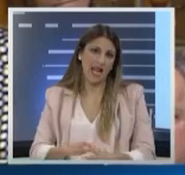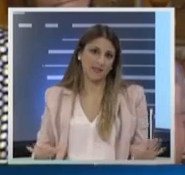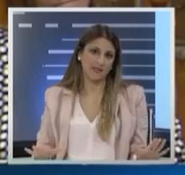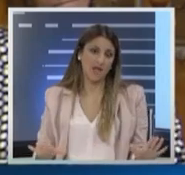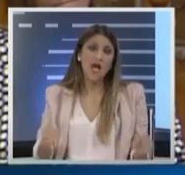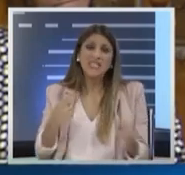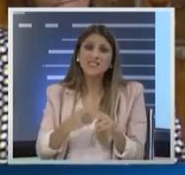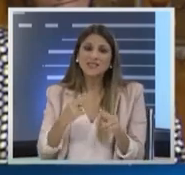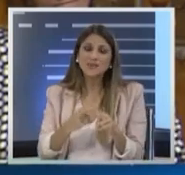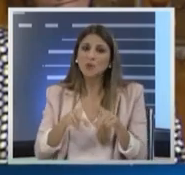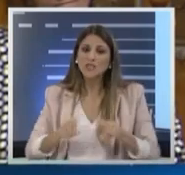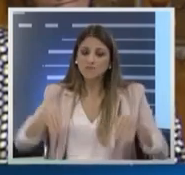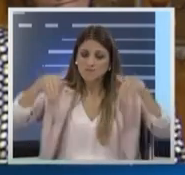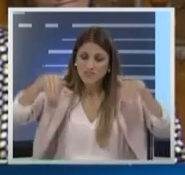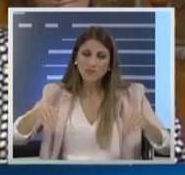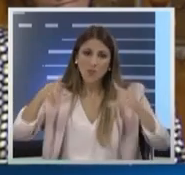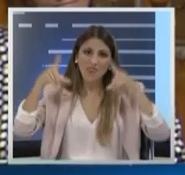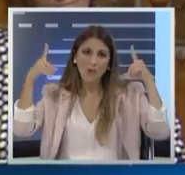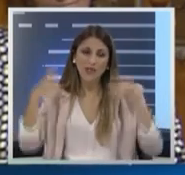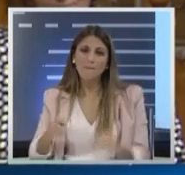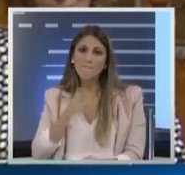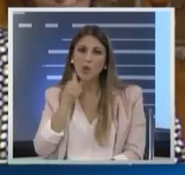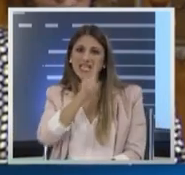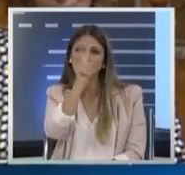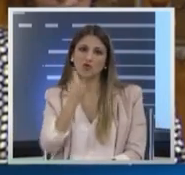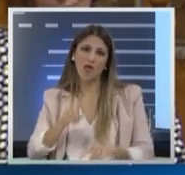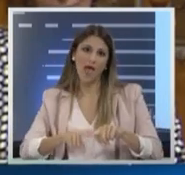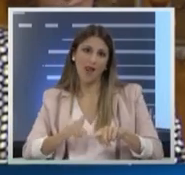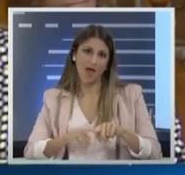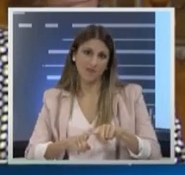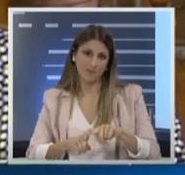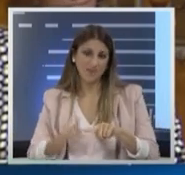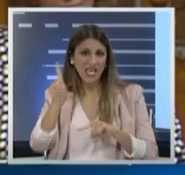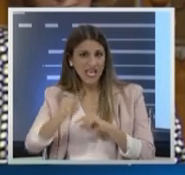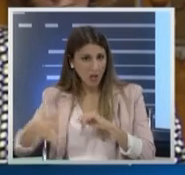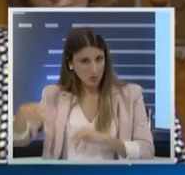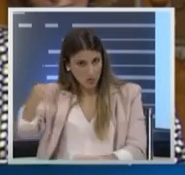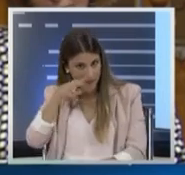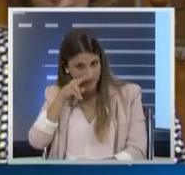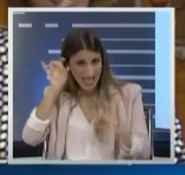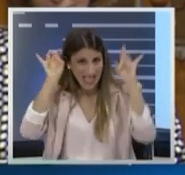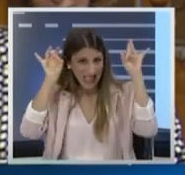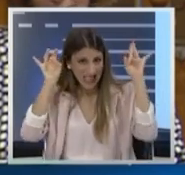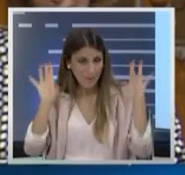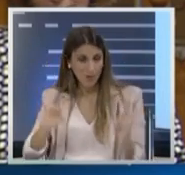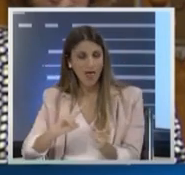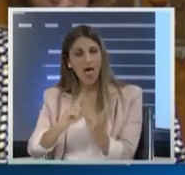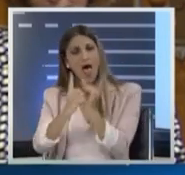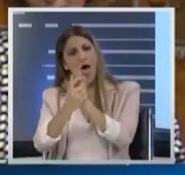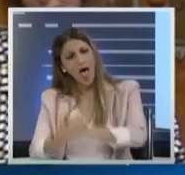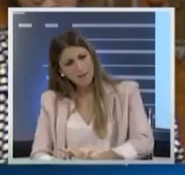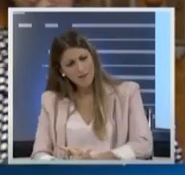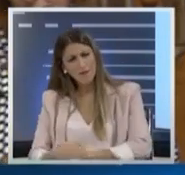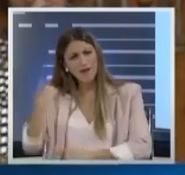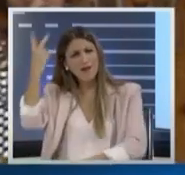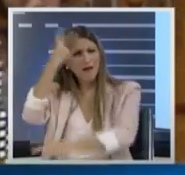για τη δημοκρατία και την πολιτική ζωή του τόπου. Δεν απάντησε λοιπόν ο κ. Μητσοτάκης αυτό. Αντιθέτως, άρχισε να μου